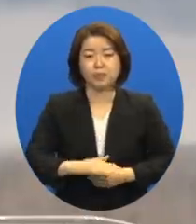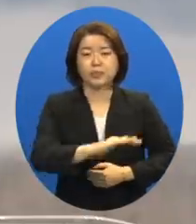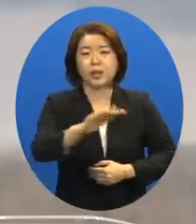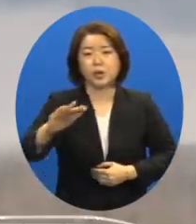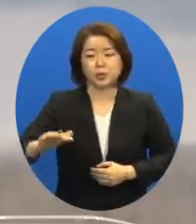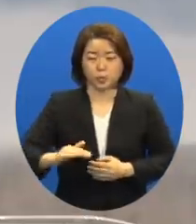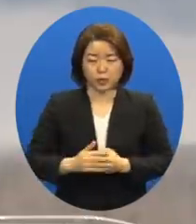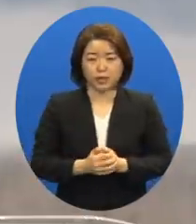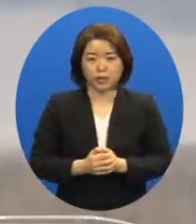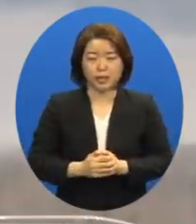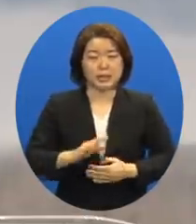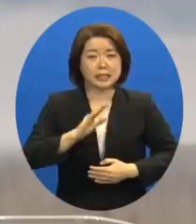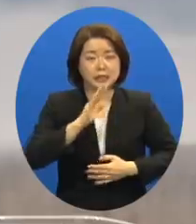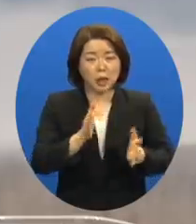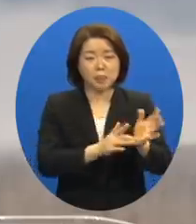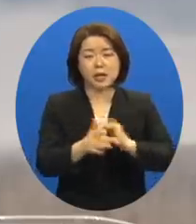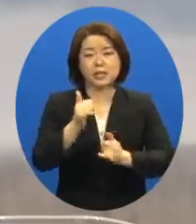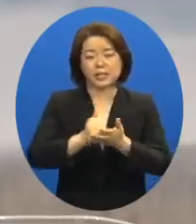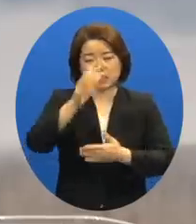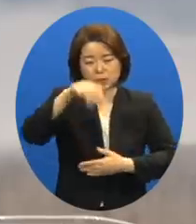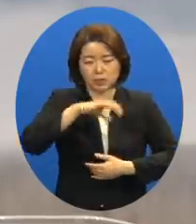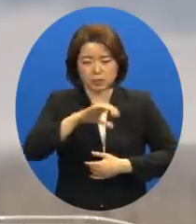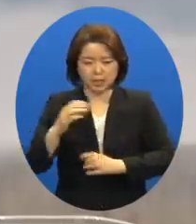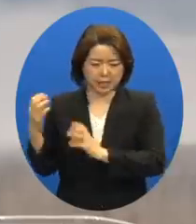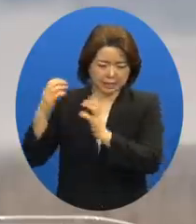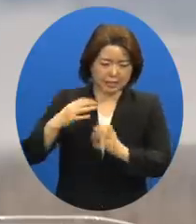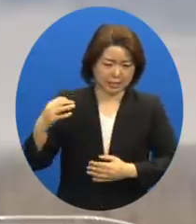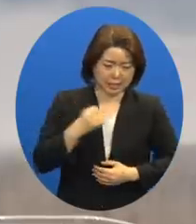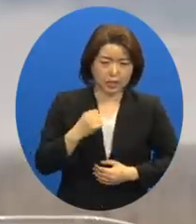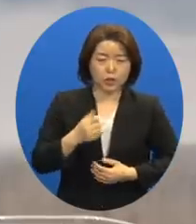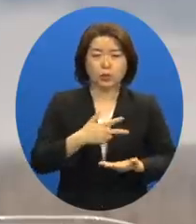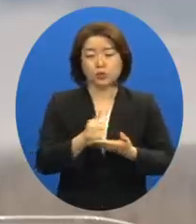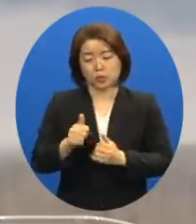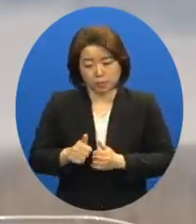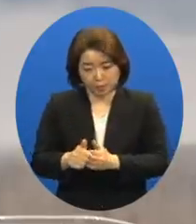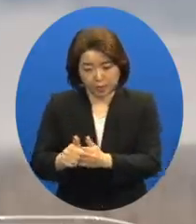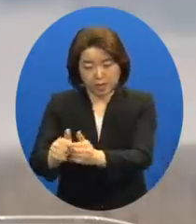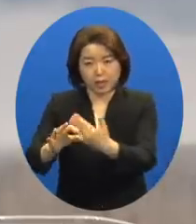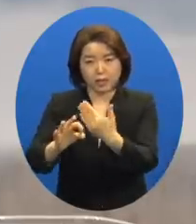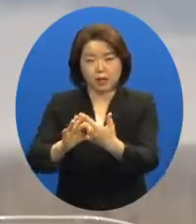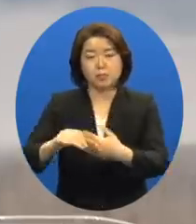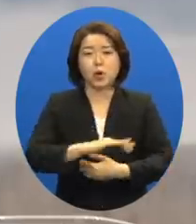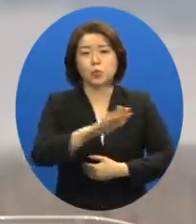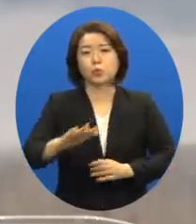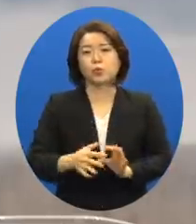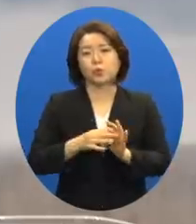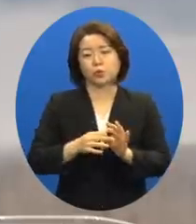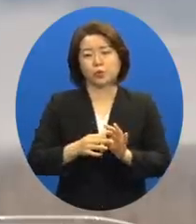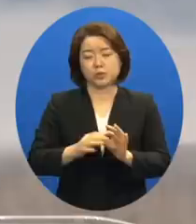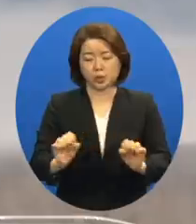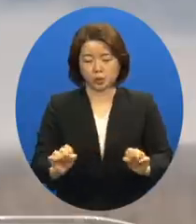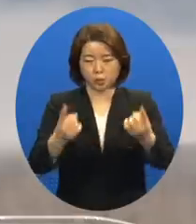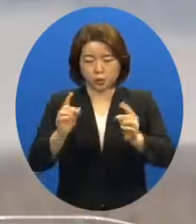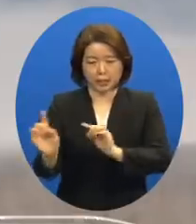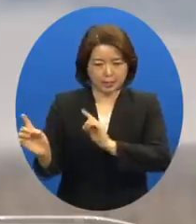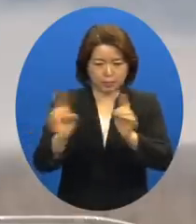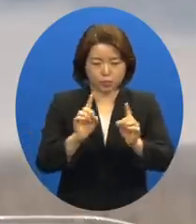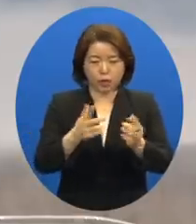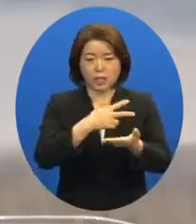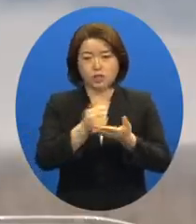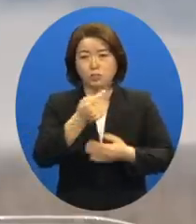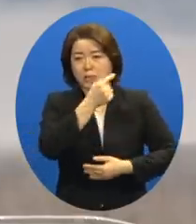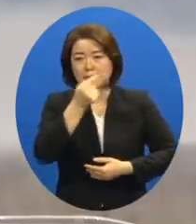우리가 정말 예수님의 십자가를 지고 주님을 따라가게 되면 우리를 통해서 동시에 부활의 주님이 증거되게